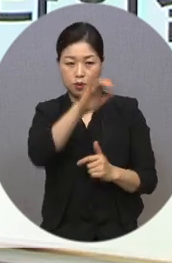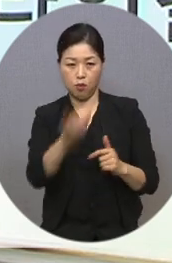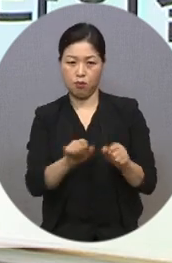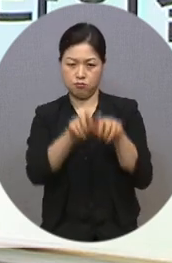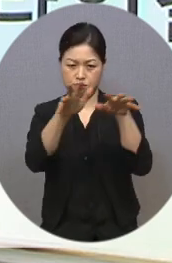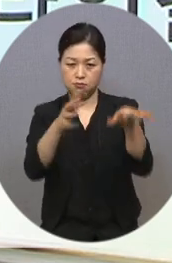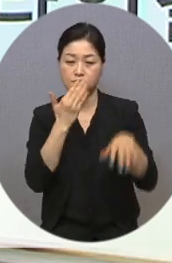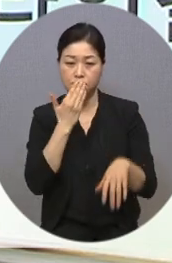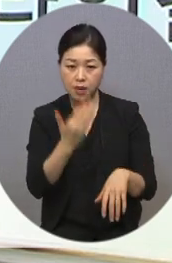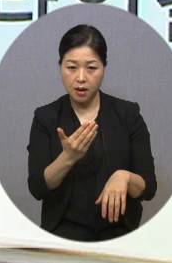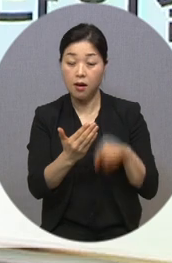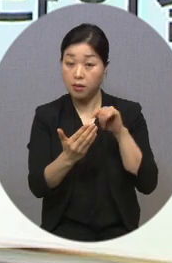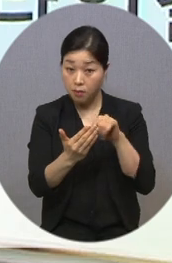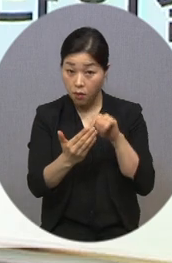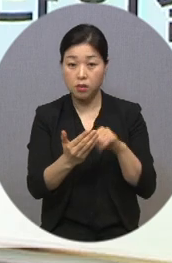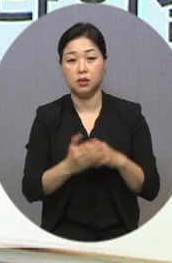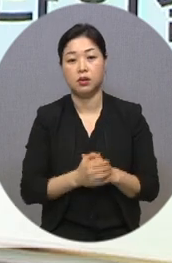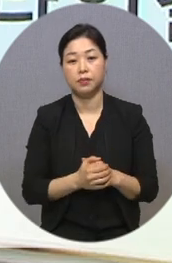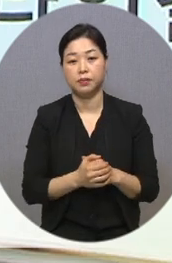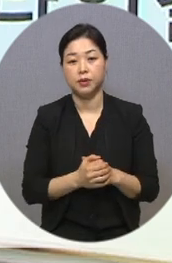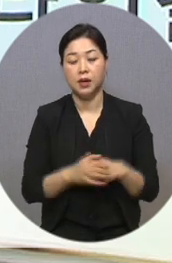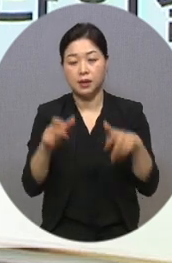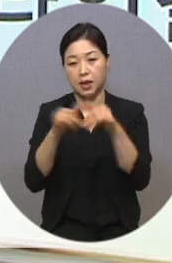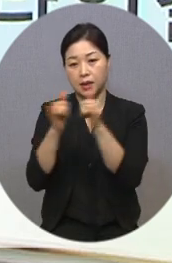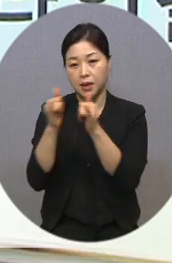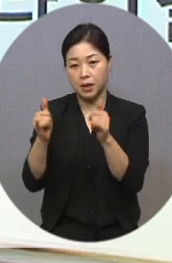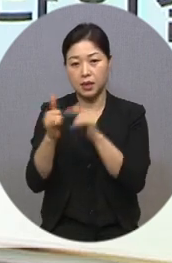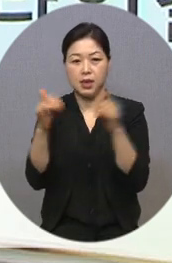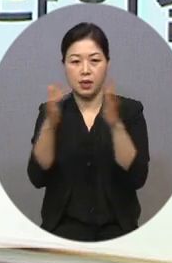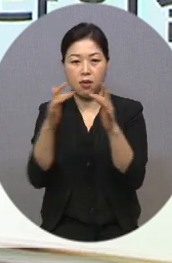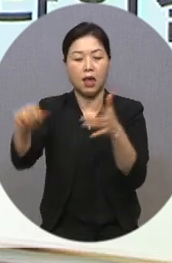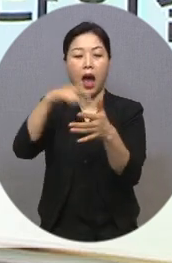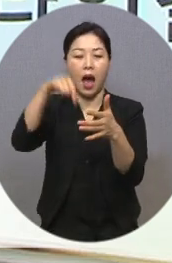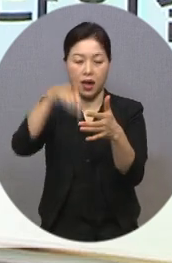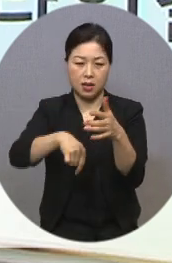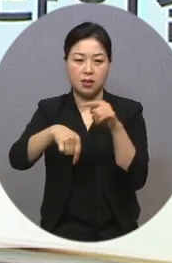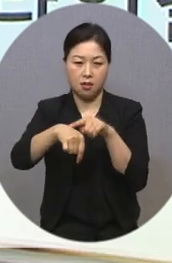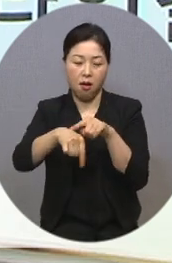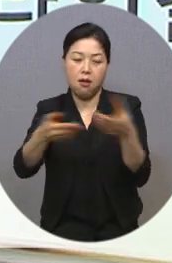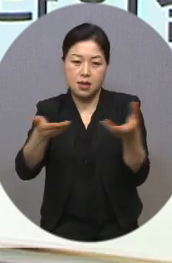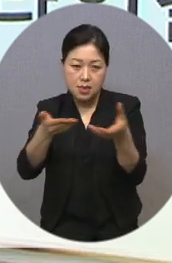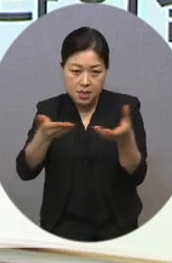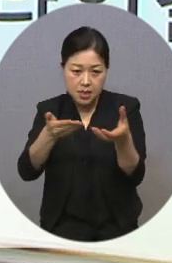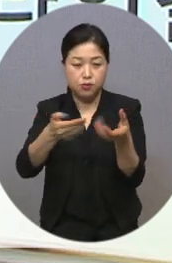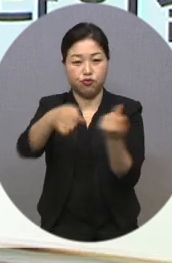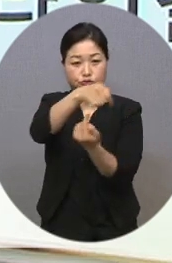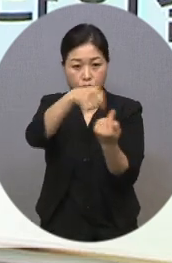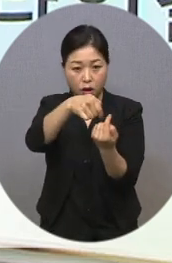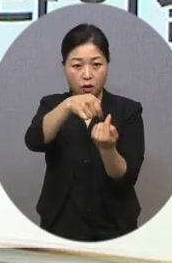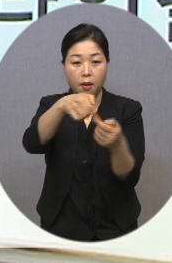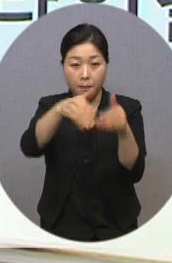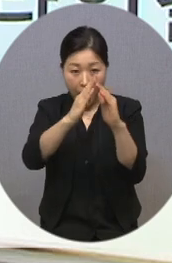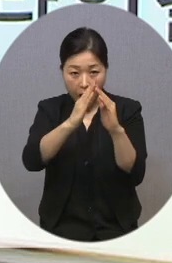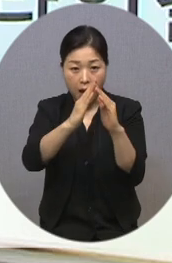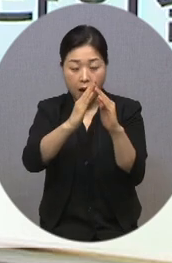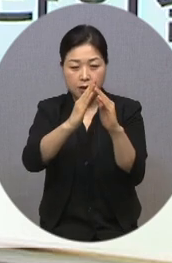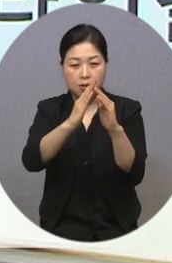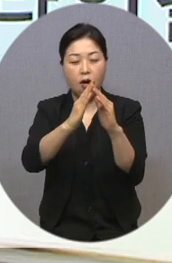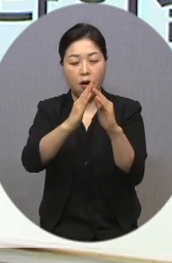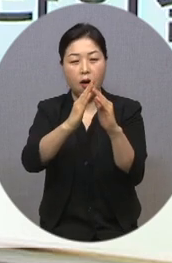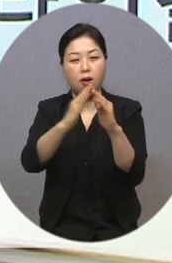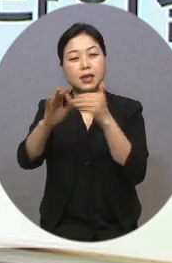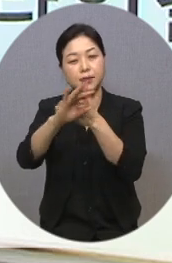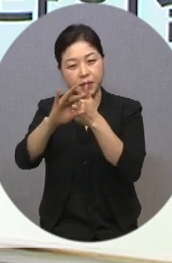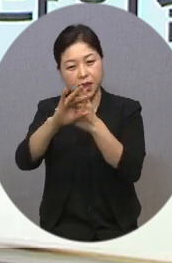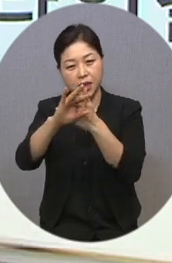수 있고 이걸 통해서 이제 장애인들의 어떤 온라인 취창업의 하나의 시범이 되지 않을까